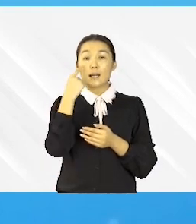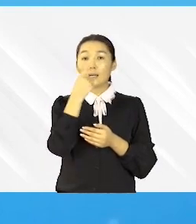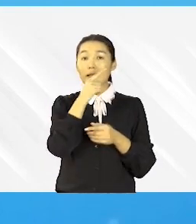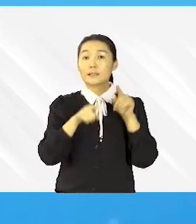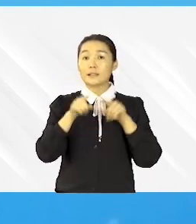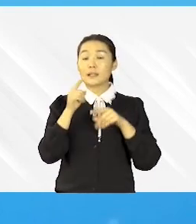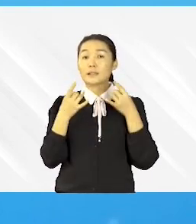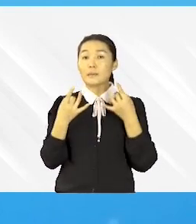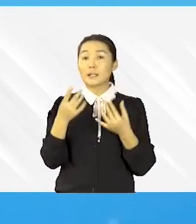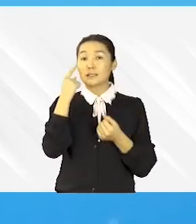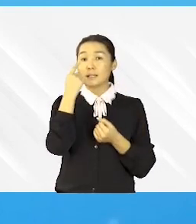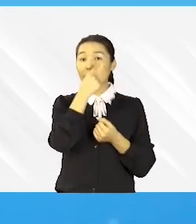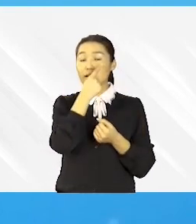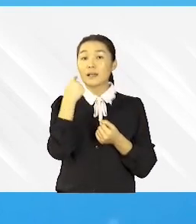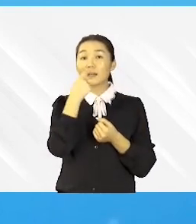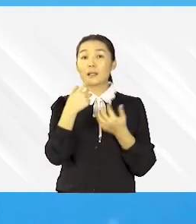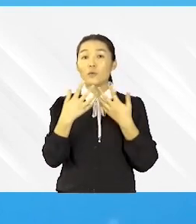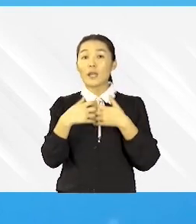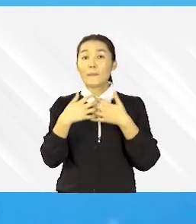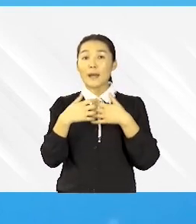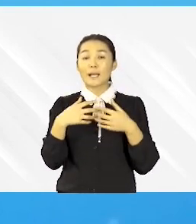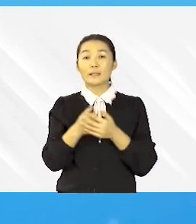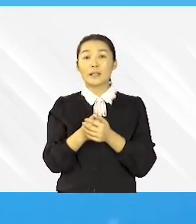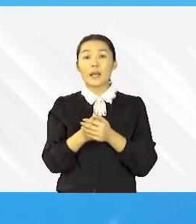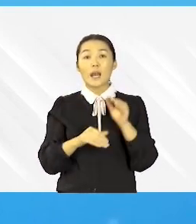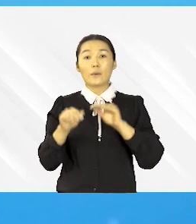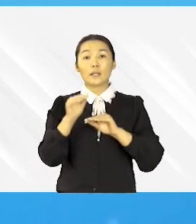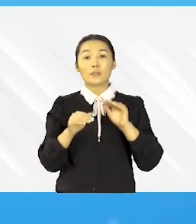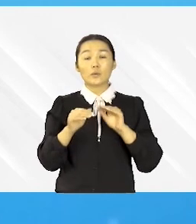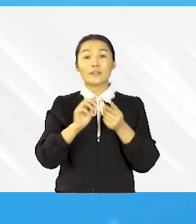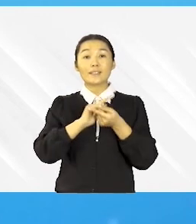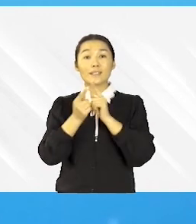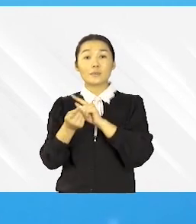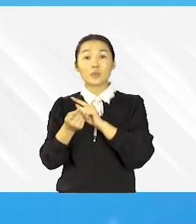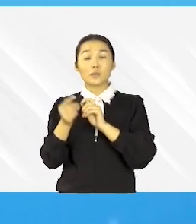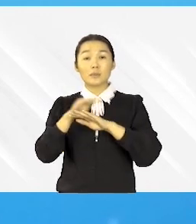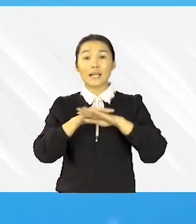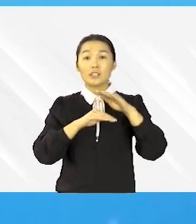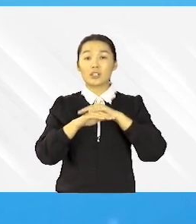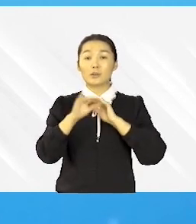глаза, ротовой аппарат, образованные видоизмененными конечностями – усики.